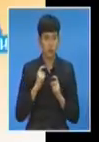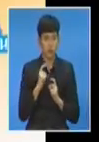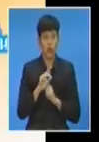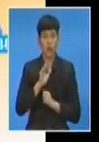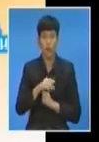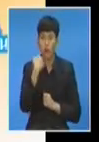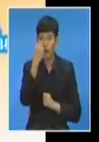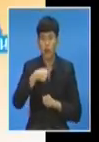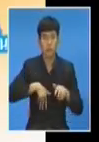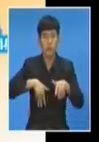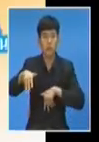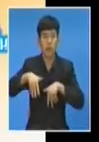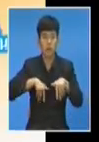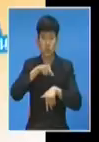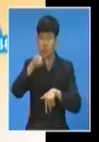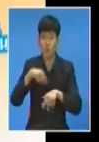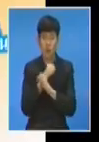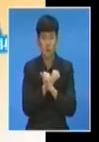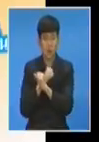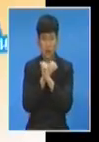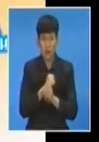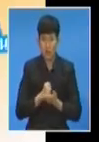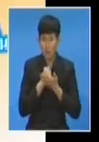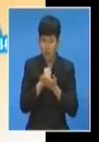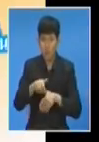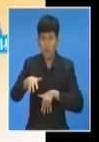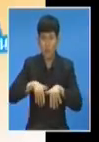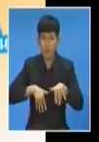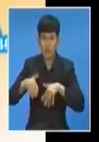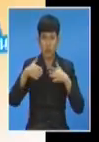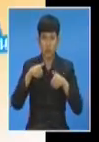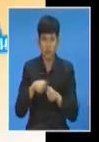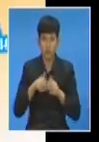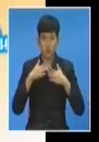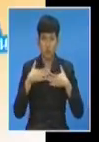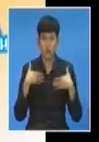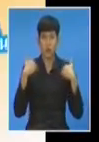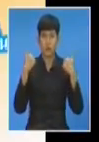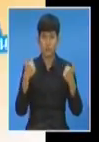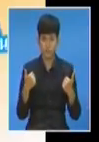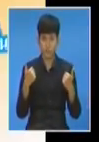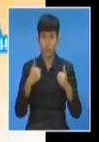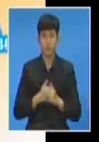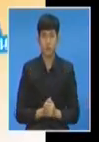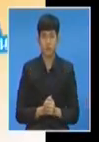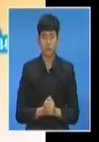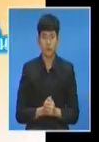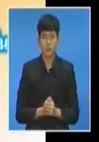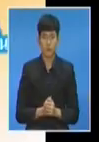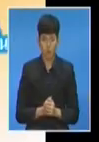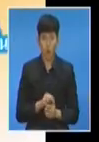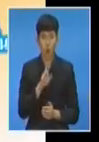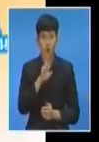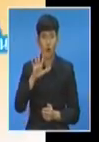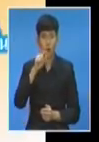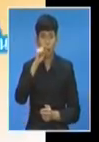แผ่นดินในท้องที่นั้นอยู่เย็นเป็นสุขสมควรพระองค์ท่านได้พระราชทาน